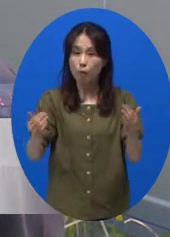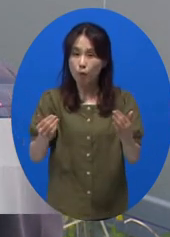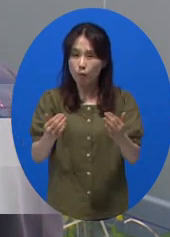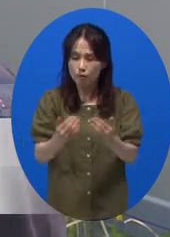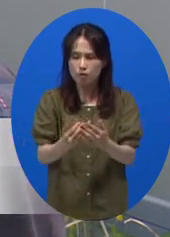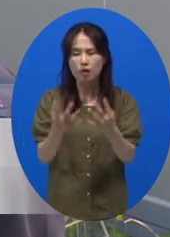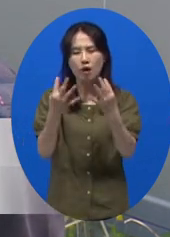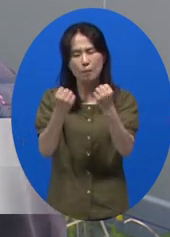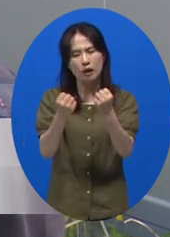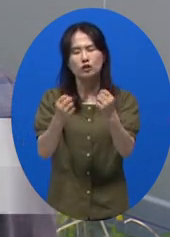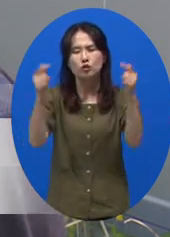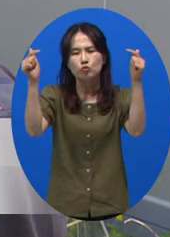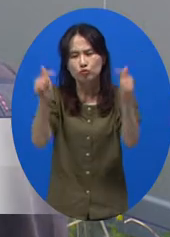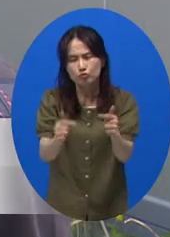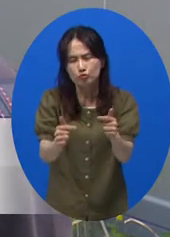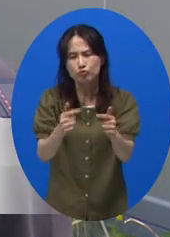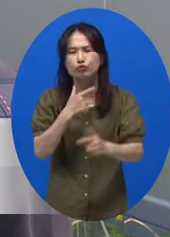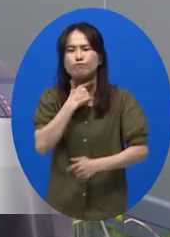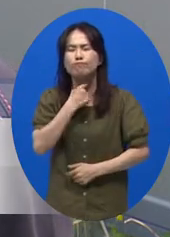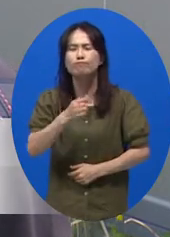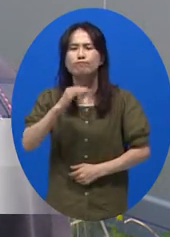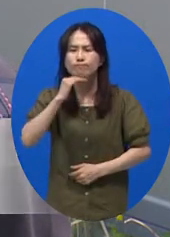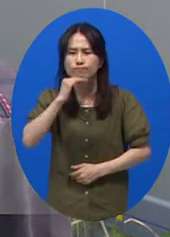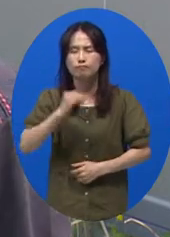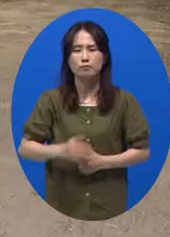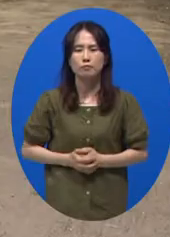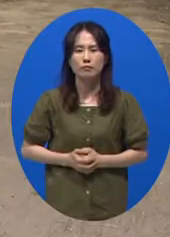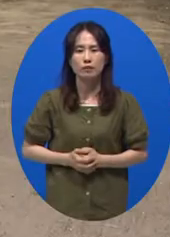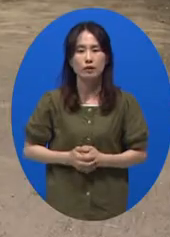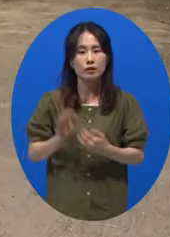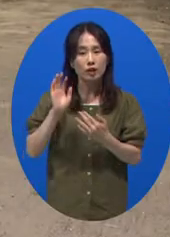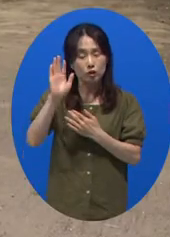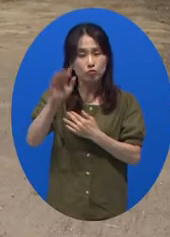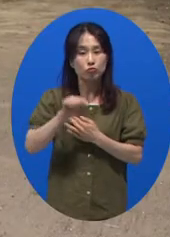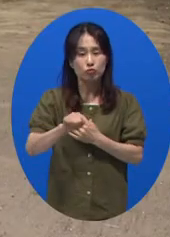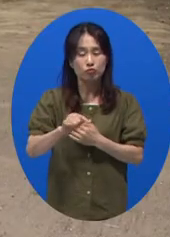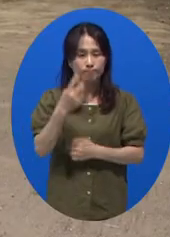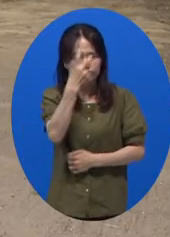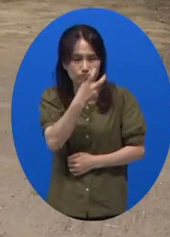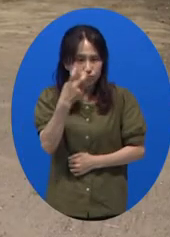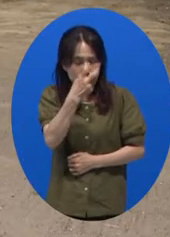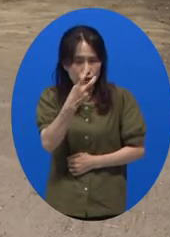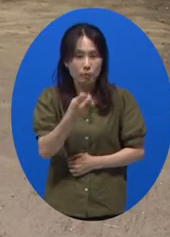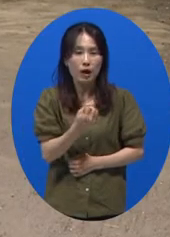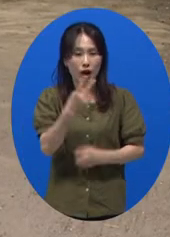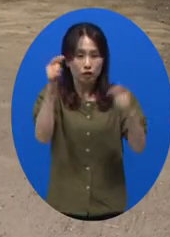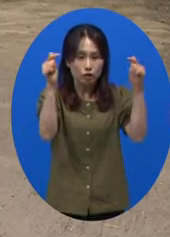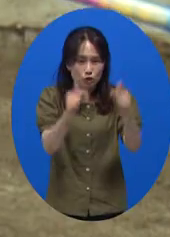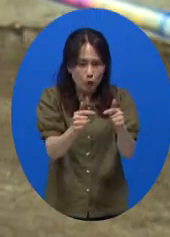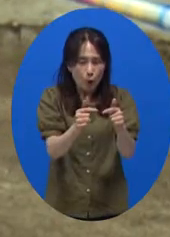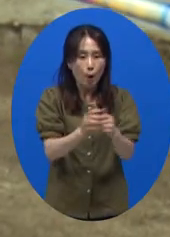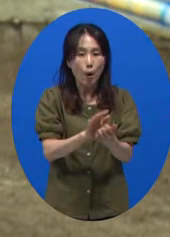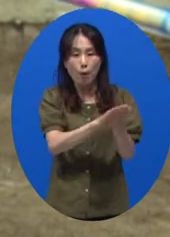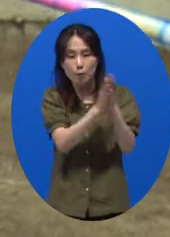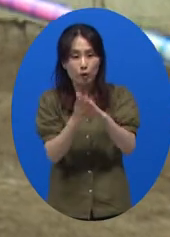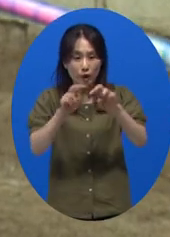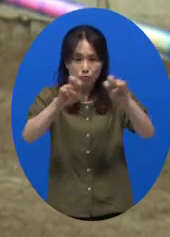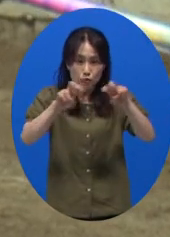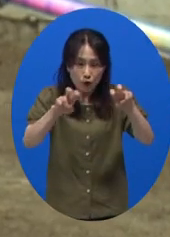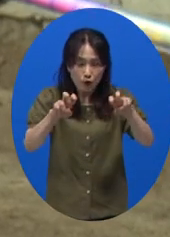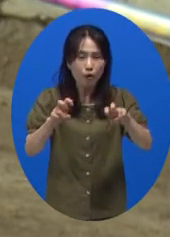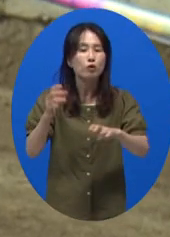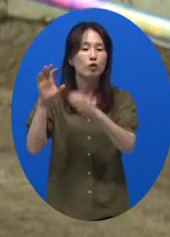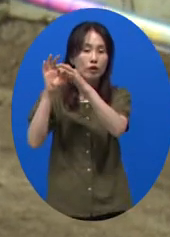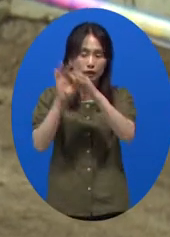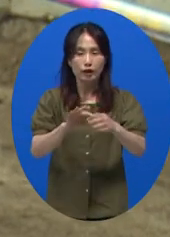것이 많이 호전됐으면 하는 바람이 있습니다. 이후 이행사항을 점검해 악취저감 변화를 분석하고